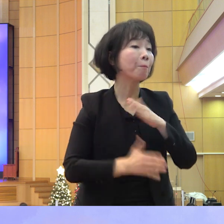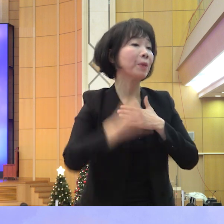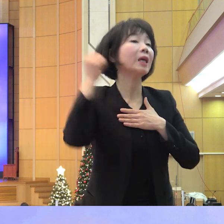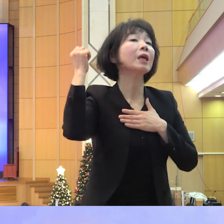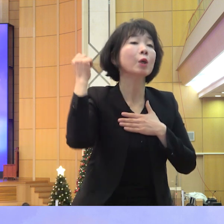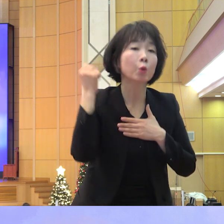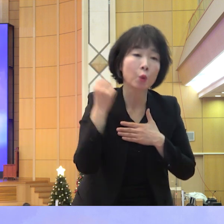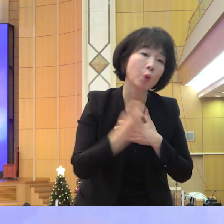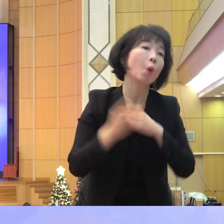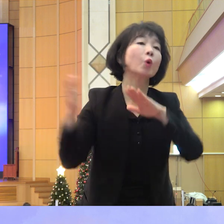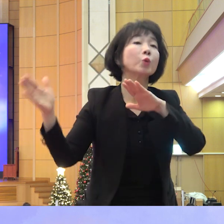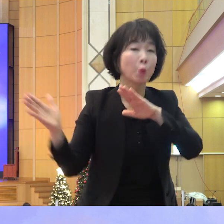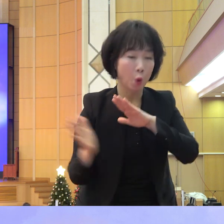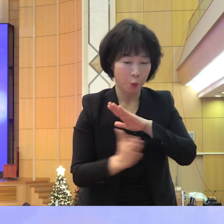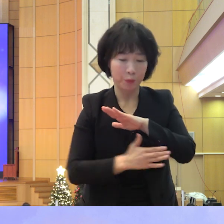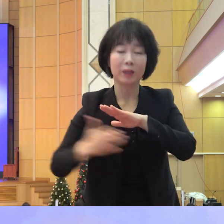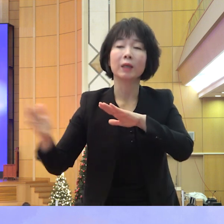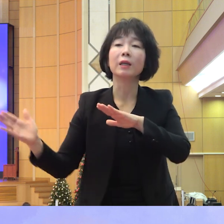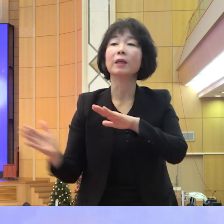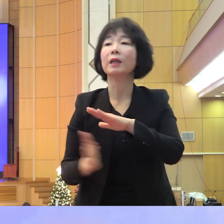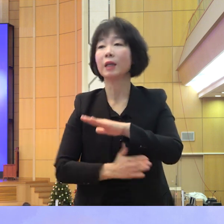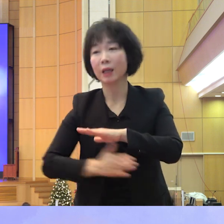내맘 비우고 또